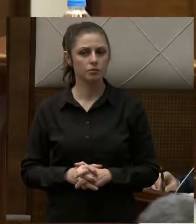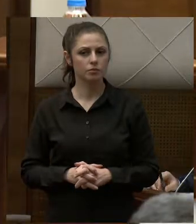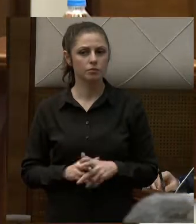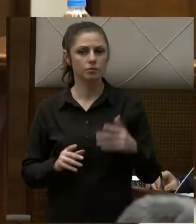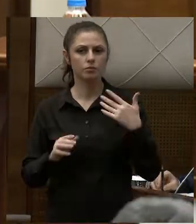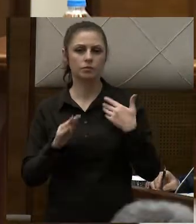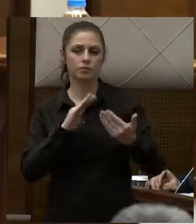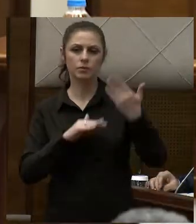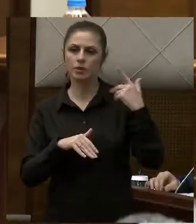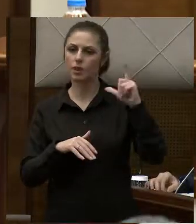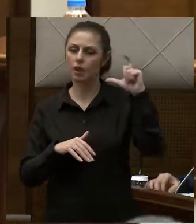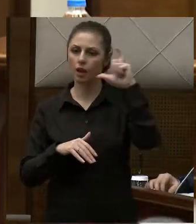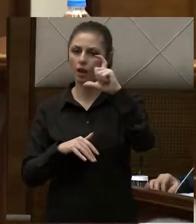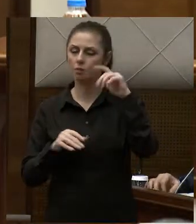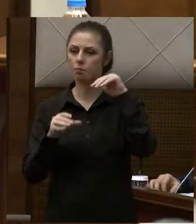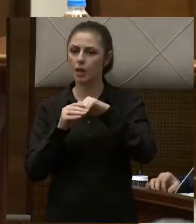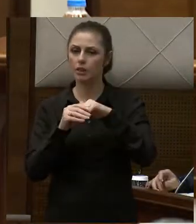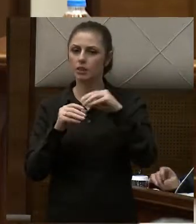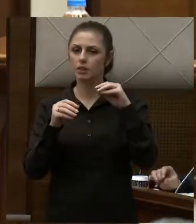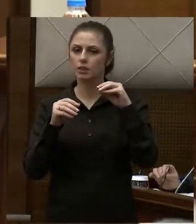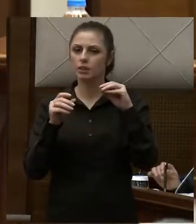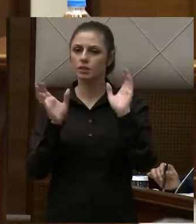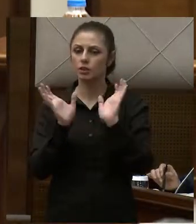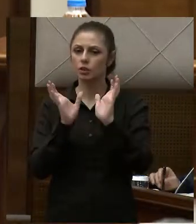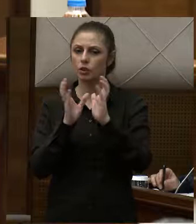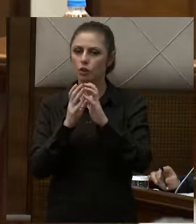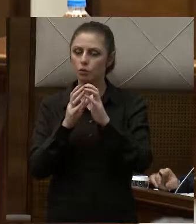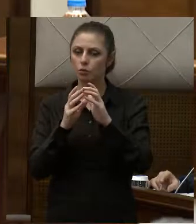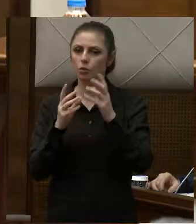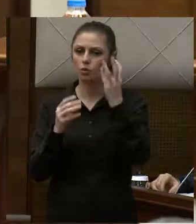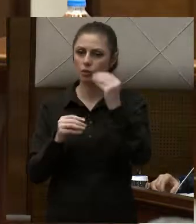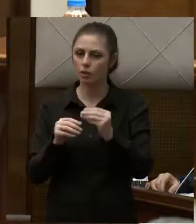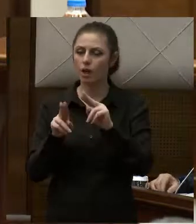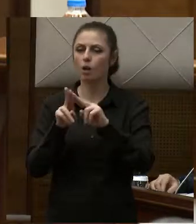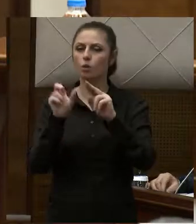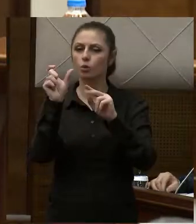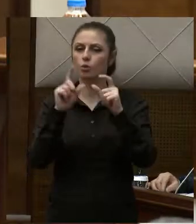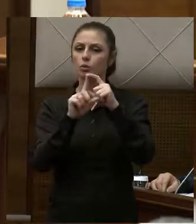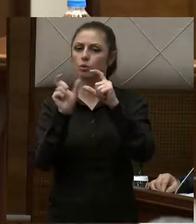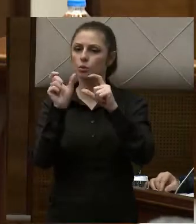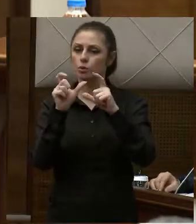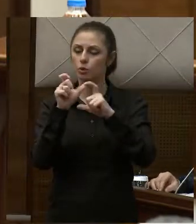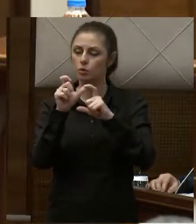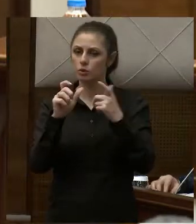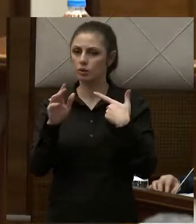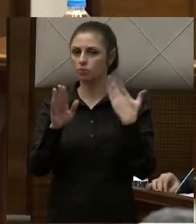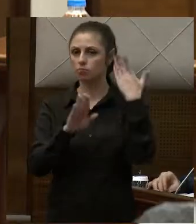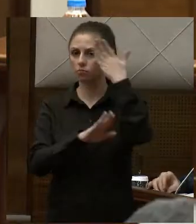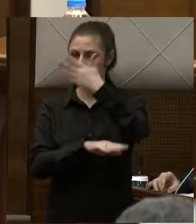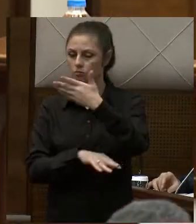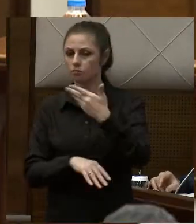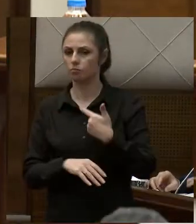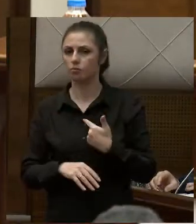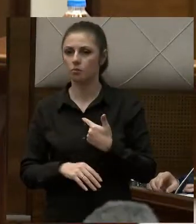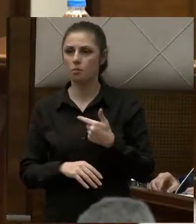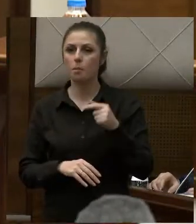geçen ay meclis grubu olarak Kudüs'ü ziyaret etme şansını yakaladık. Burada da tekrardan Sayın Belediye